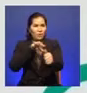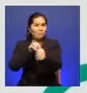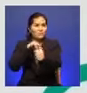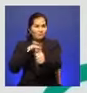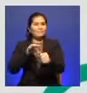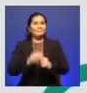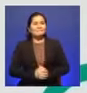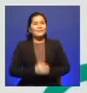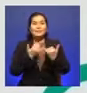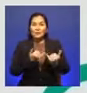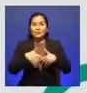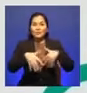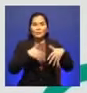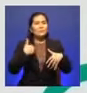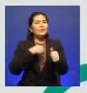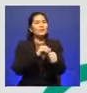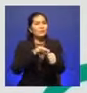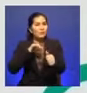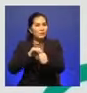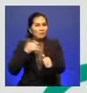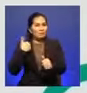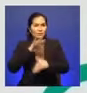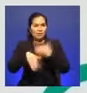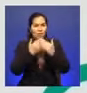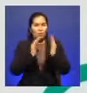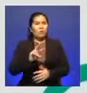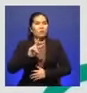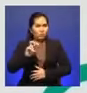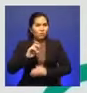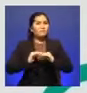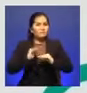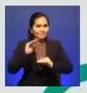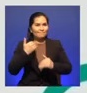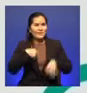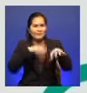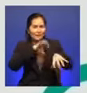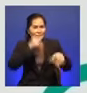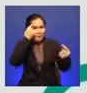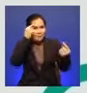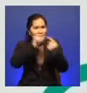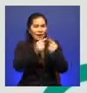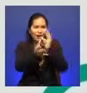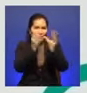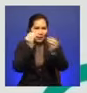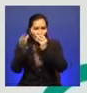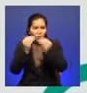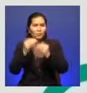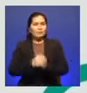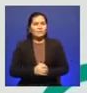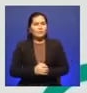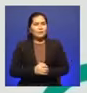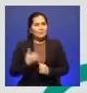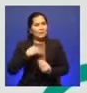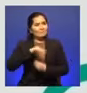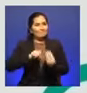ปัจจุบันผู้นำชุมชนของเราก็อยู่200กว่าคนนะครับมีแหล่งเรียนรู้ต่างๆนะครับแล้วก็มีการสร้างเศรษฐกิ